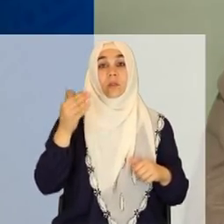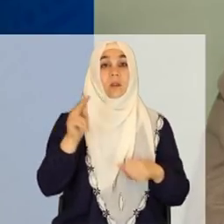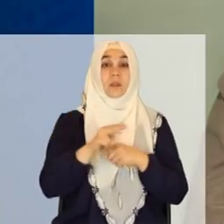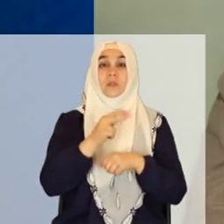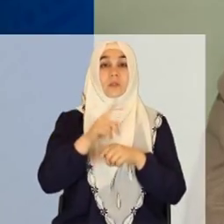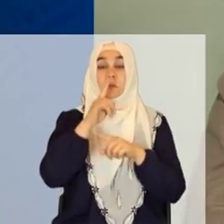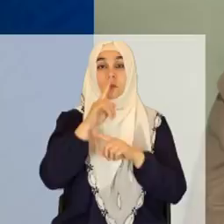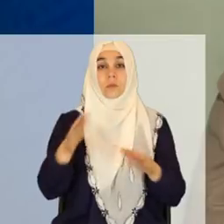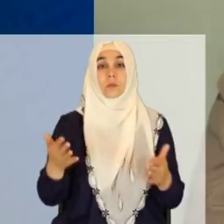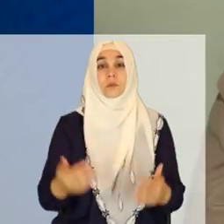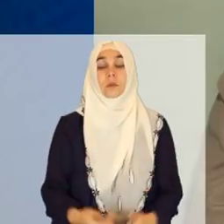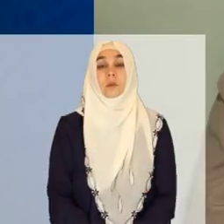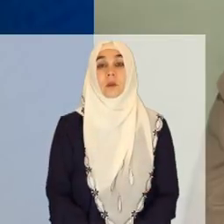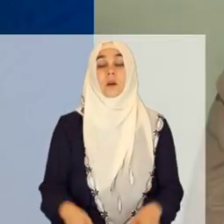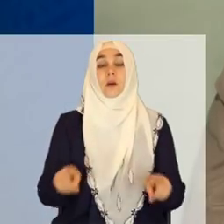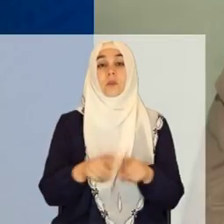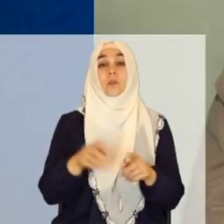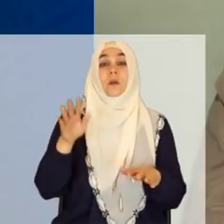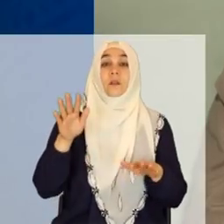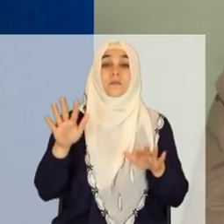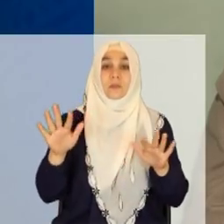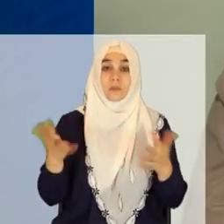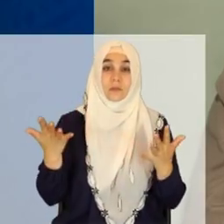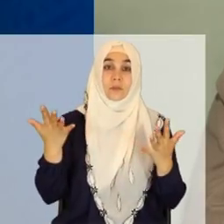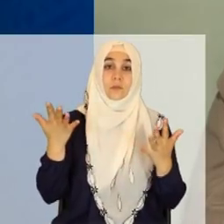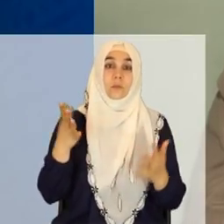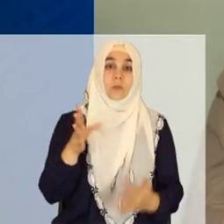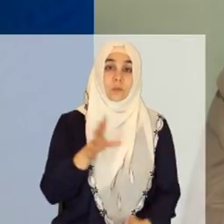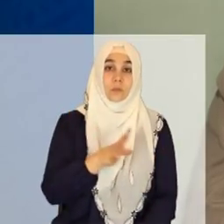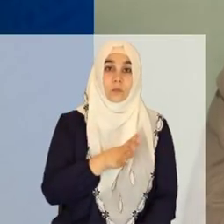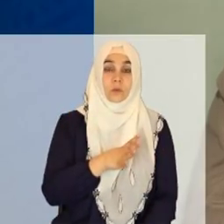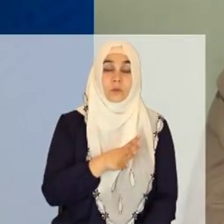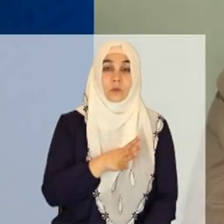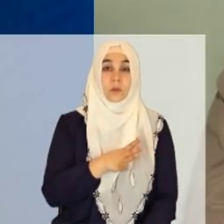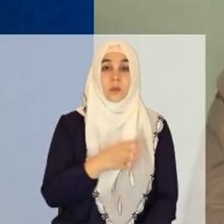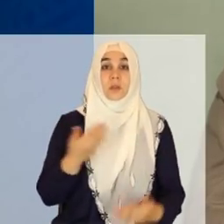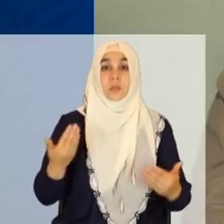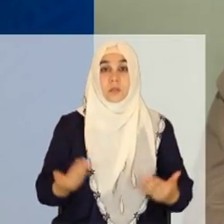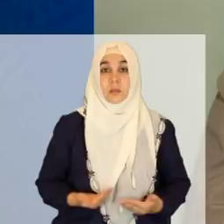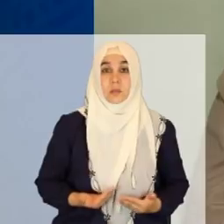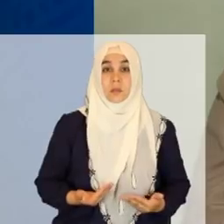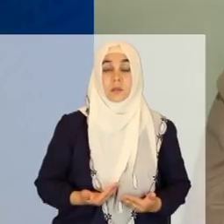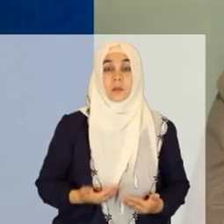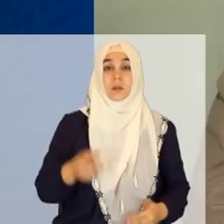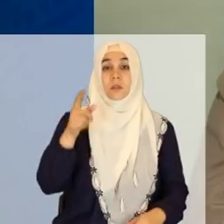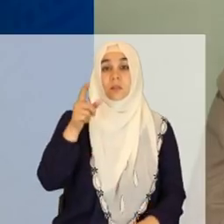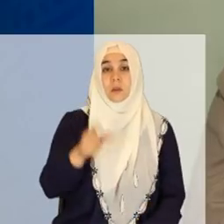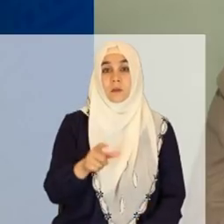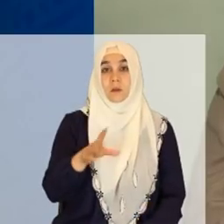davo bo'lmaydi. Endi mabodo hayot